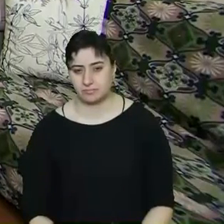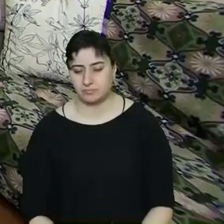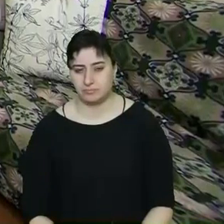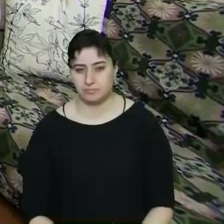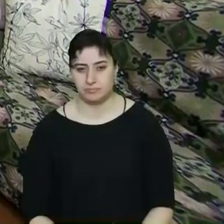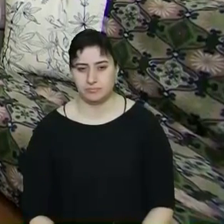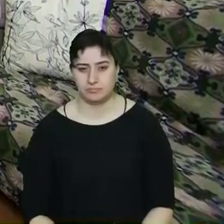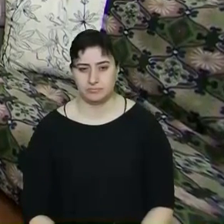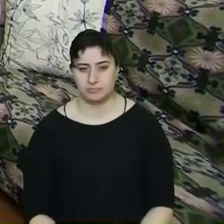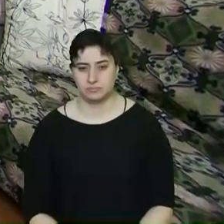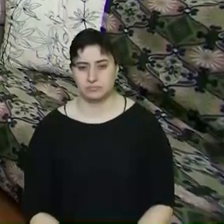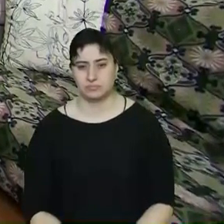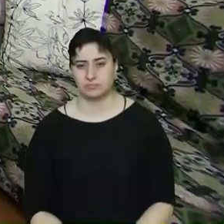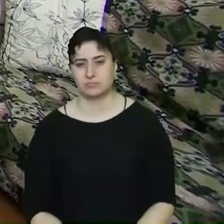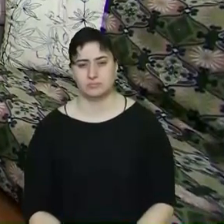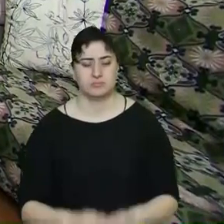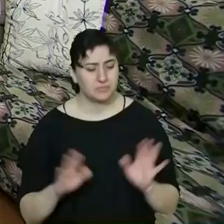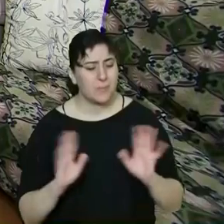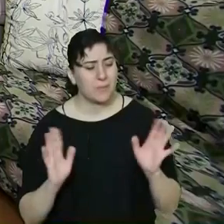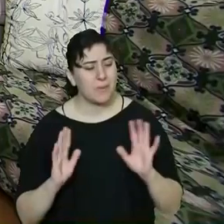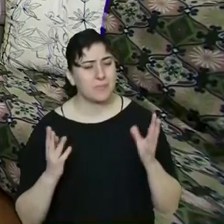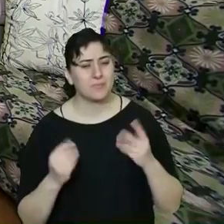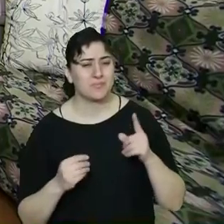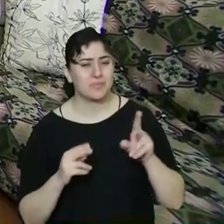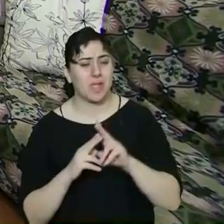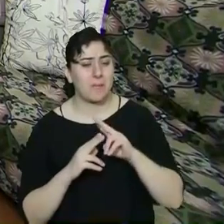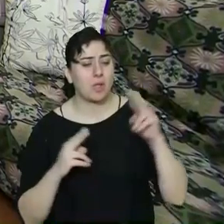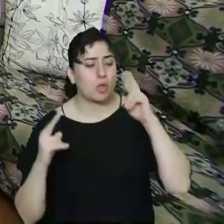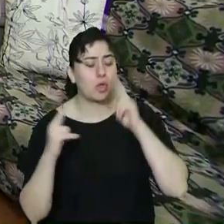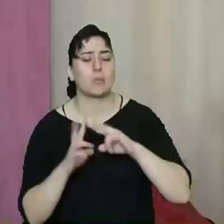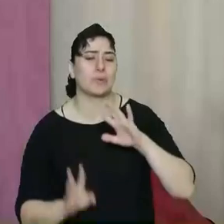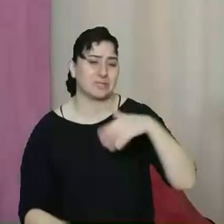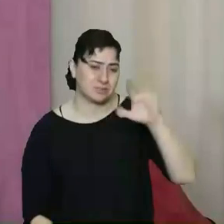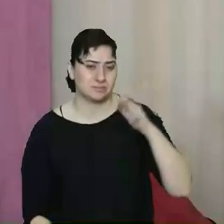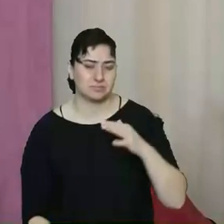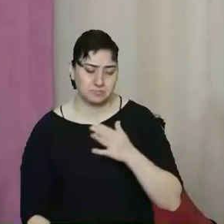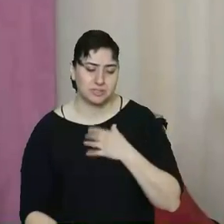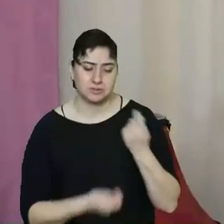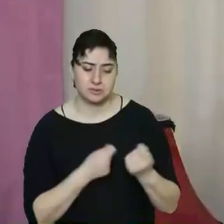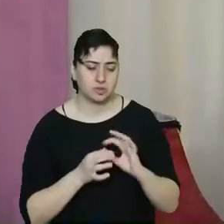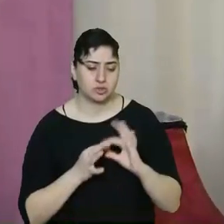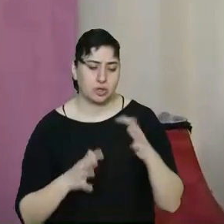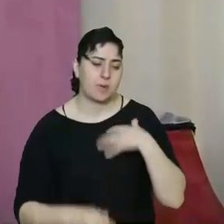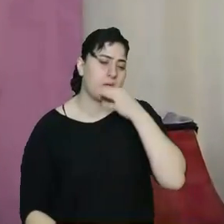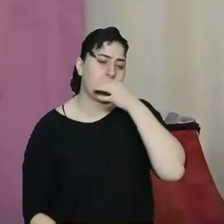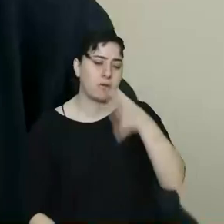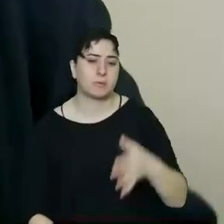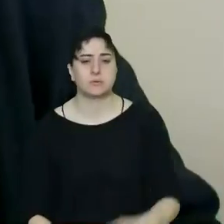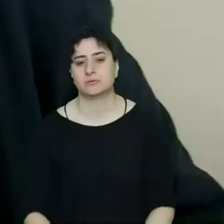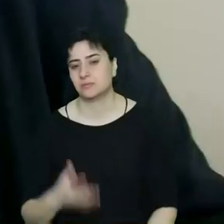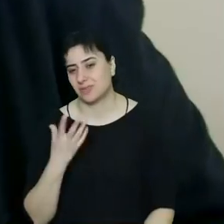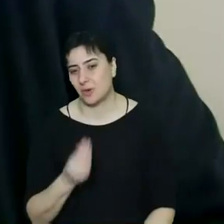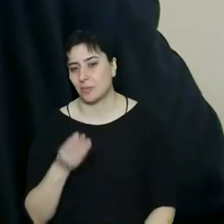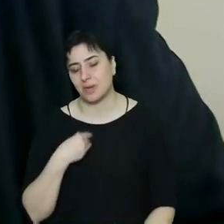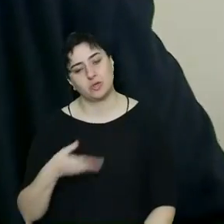Şükrü'nün eline sarıldı. Tamam. Oğlum git. Kemal Bey'in gözüne gözükme. Ben işi hallettikten sonra sana haber salarım. Tamam